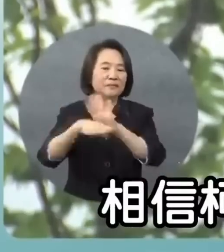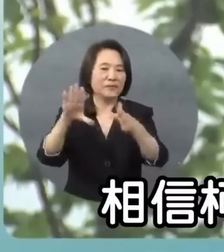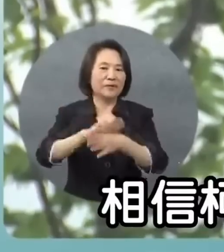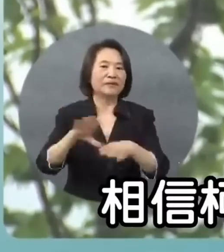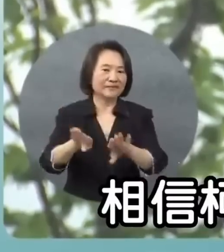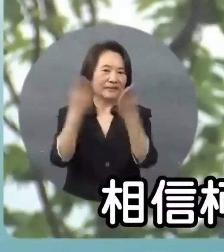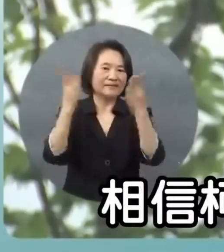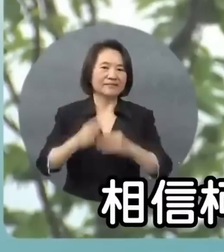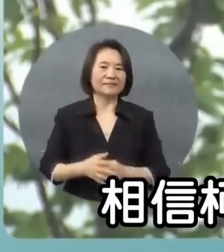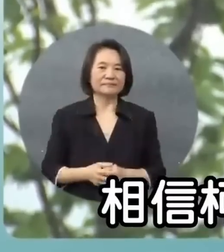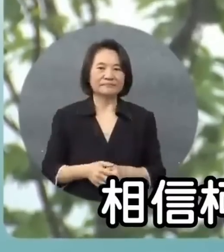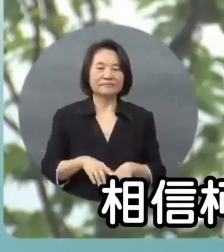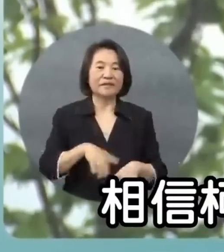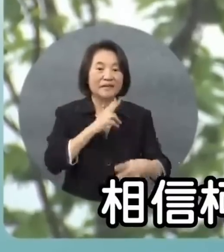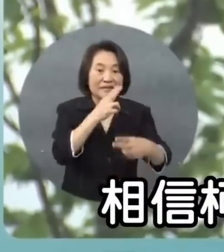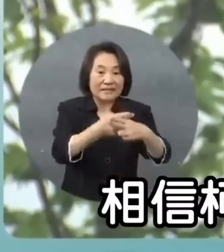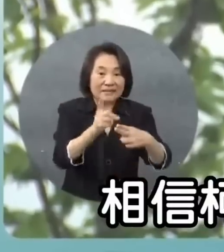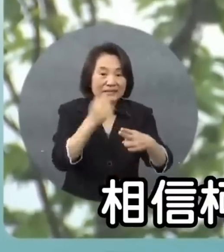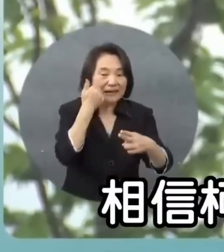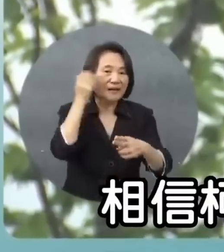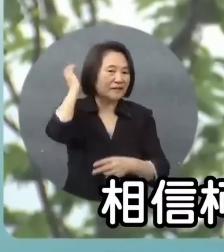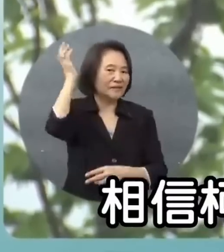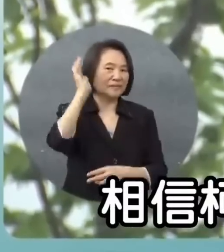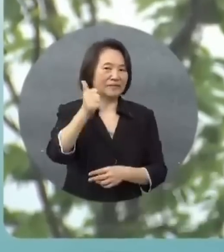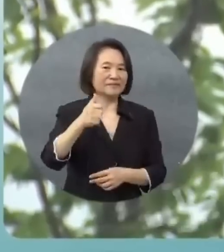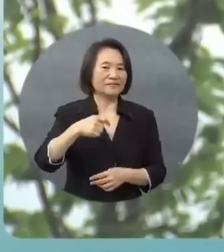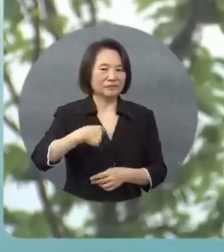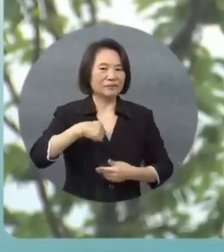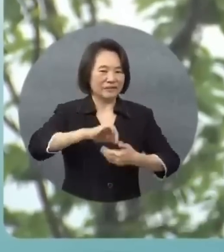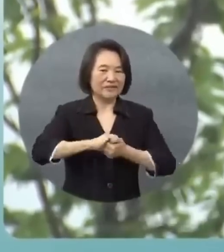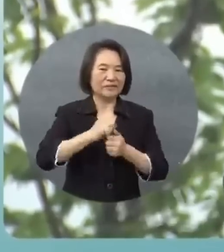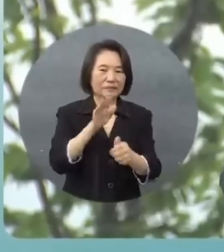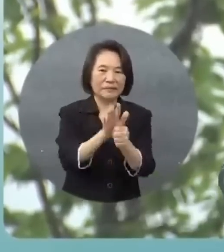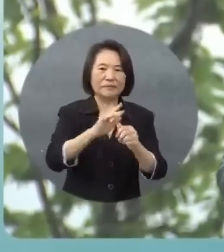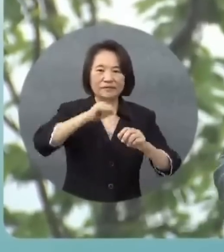信柯文哲带来台湾的改变。